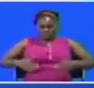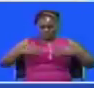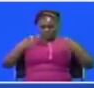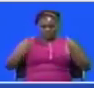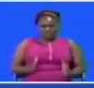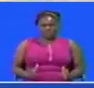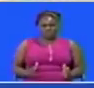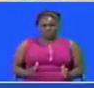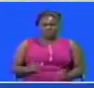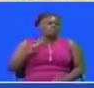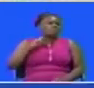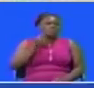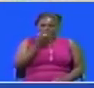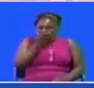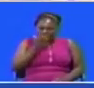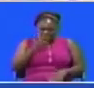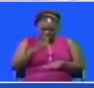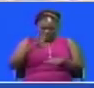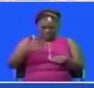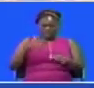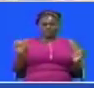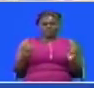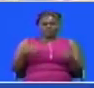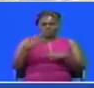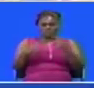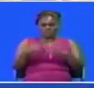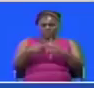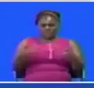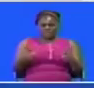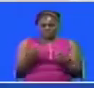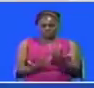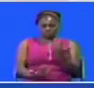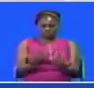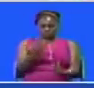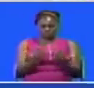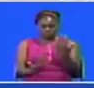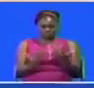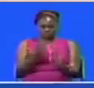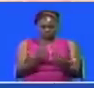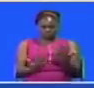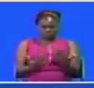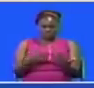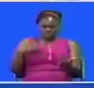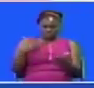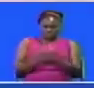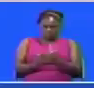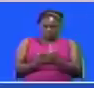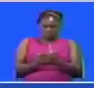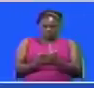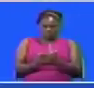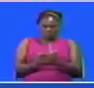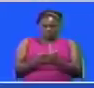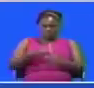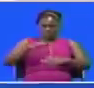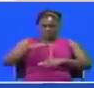Na kwa hivyo asali yetu haina allergy. The processing begins by warming the honey on this machine until it liquefies enough